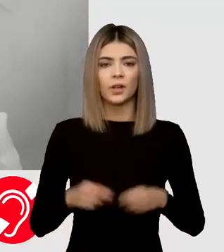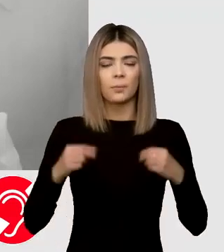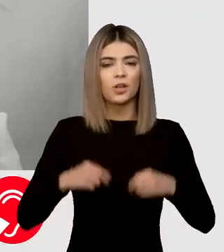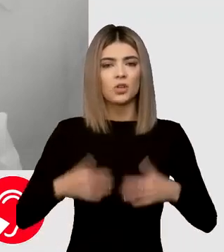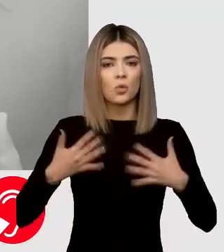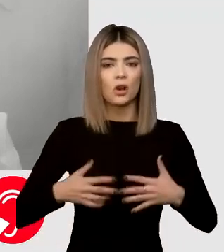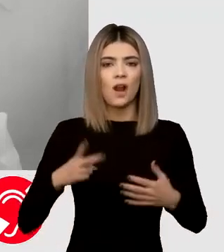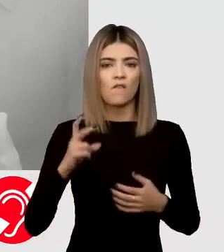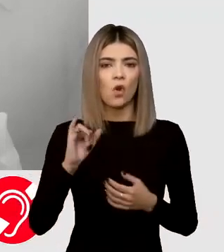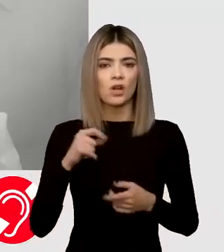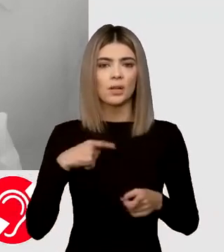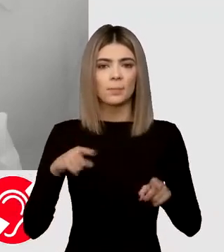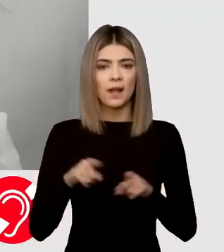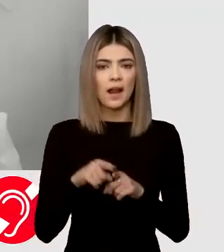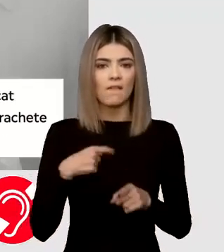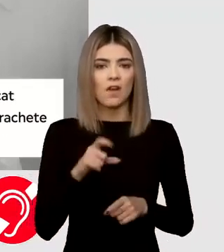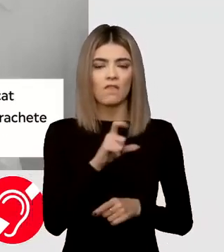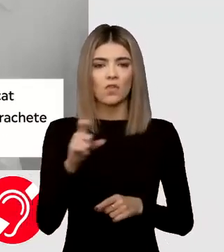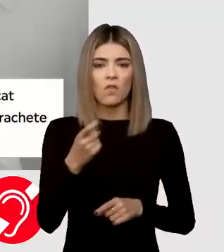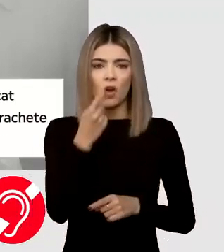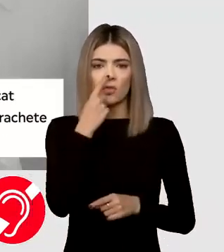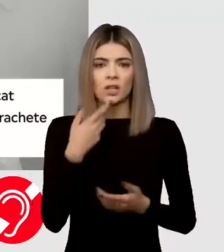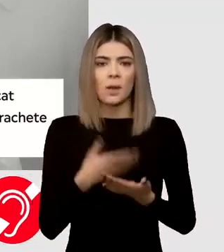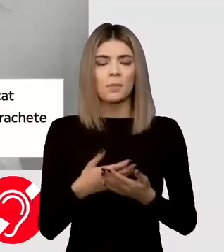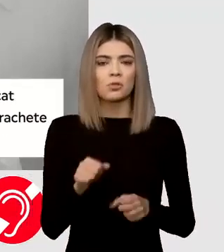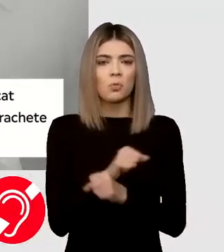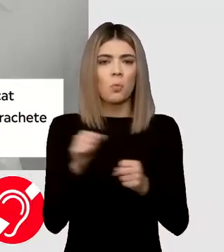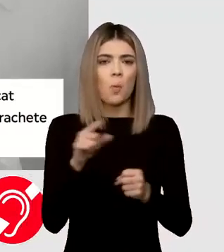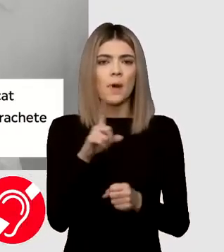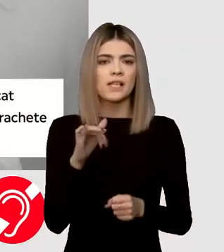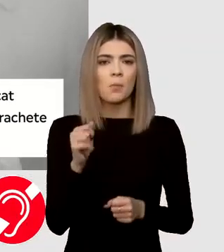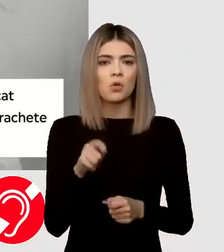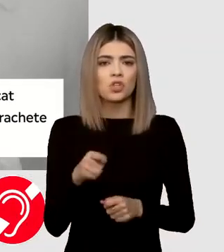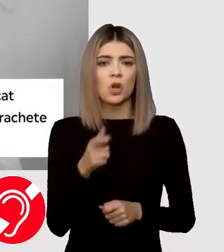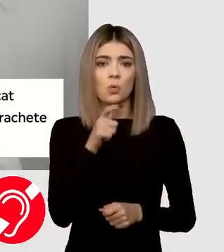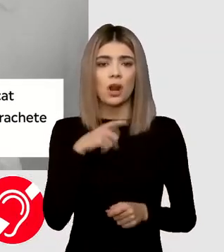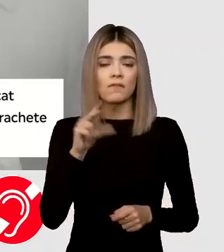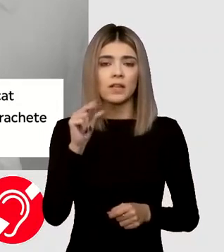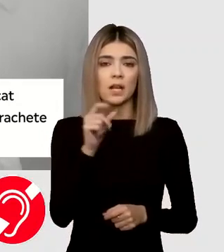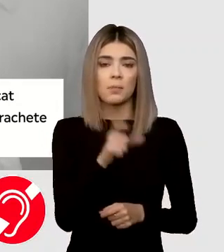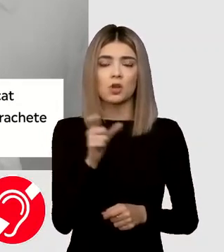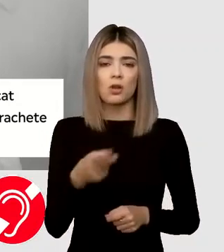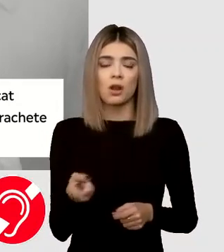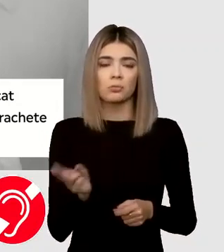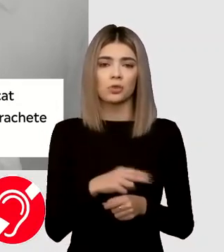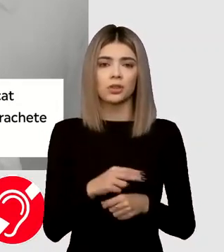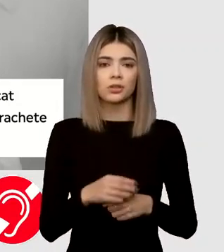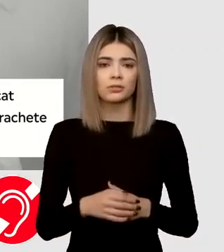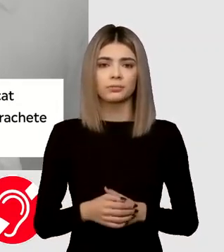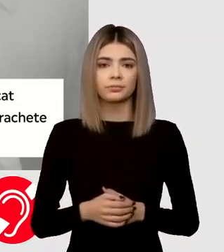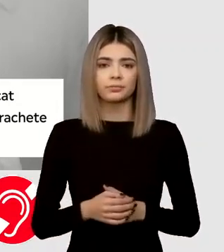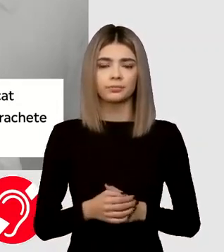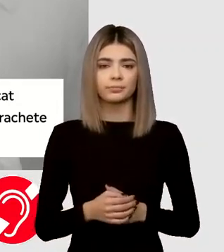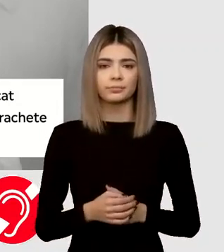Прошедент Украины Владимир Зеленский кондамна Русиа для атака лидера Запорожья, в которой 30 человек и уничтожают жизнь.